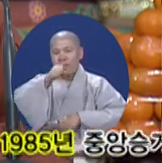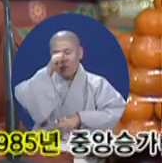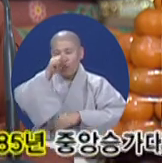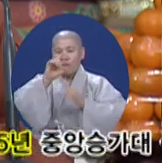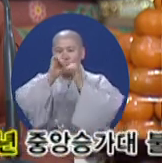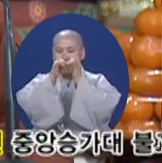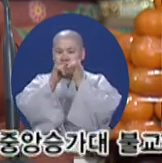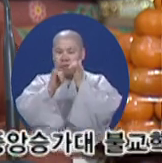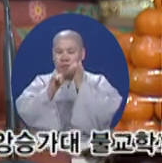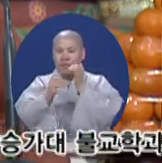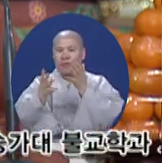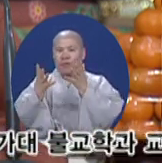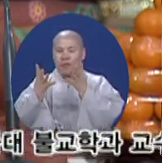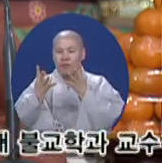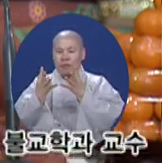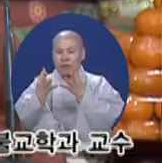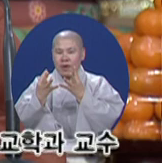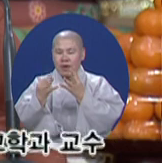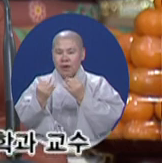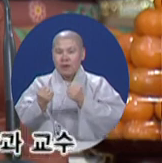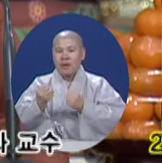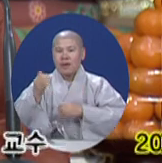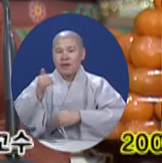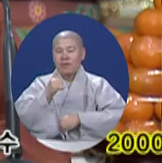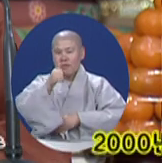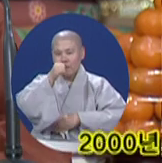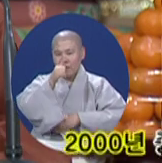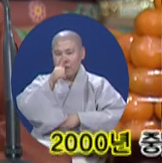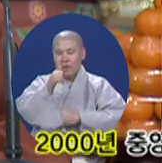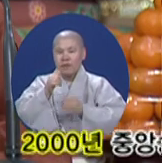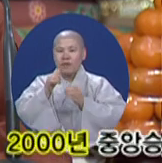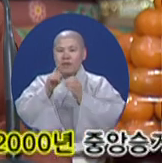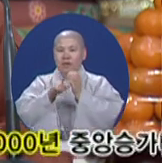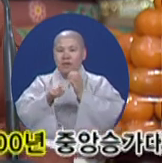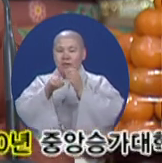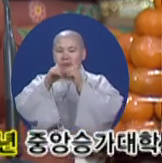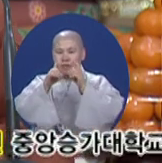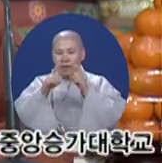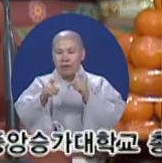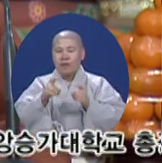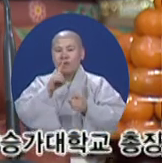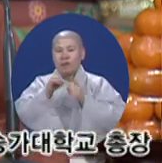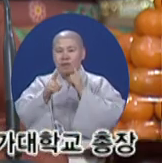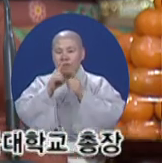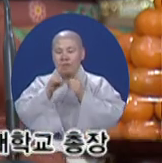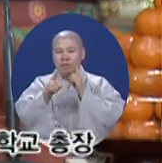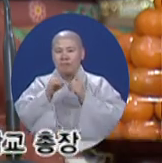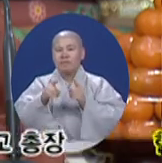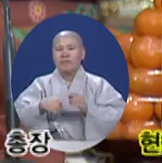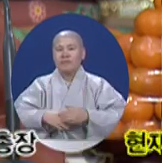좋은 전통을 많이 간직한 그런 사찰을 말합니다.